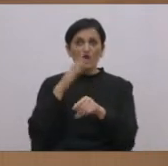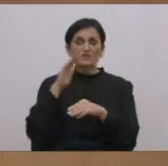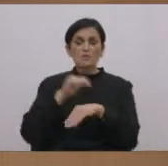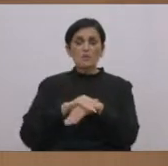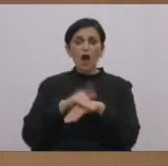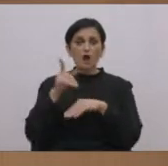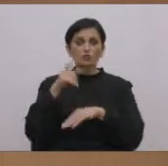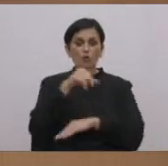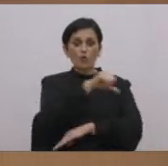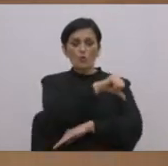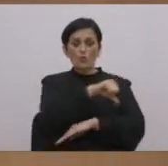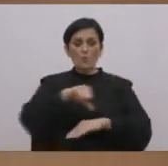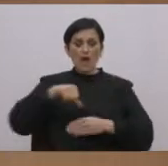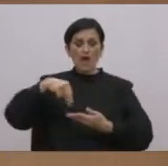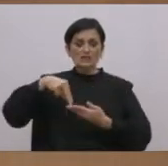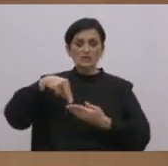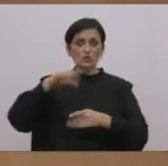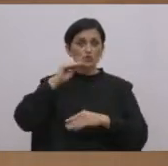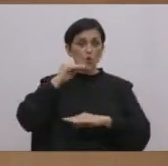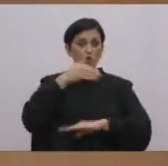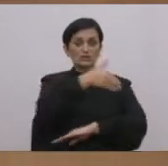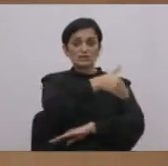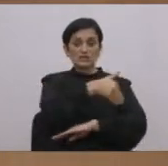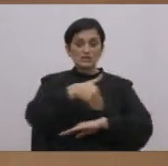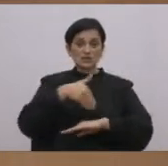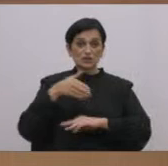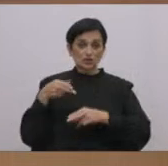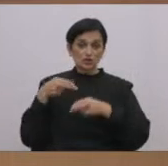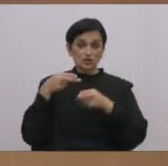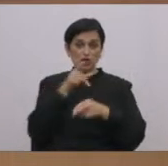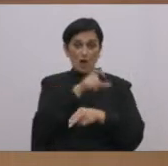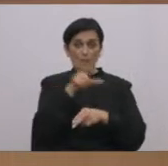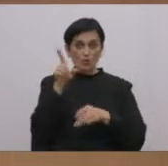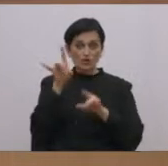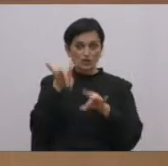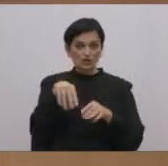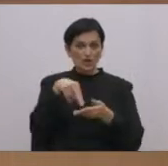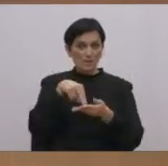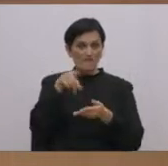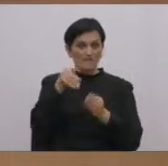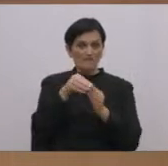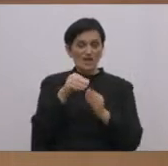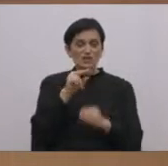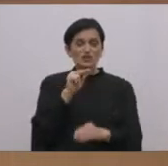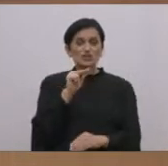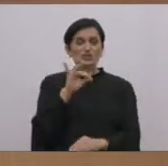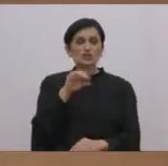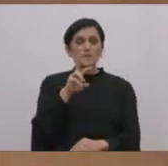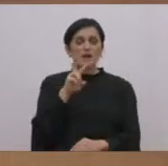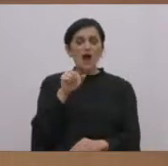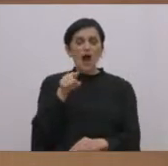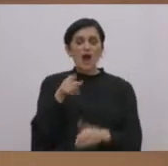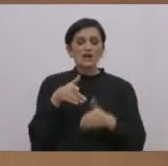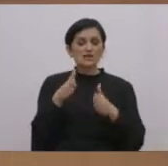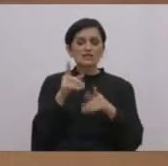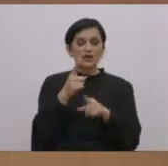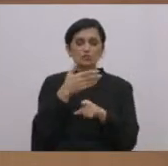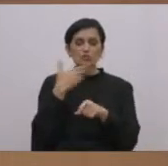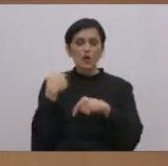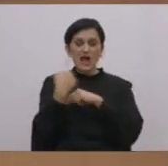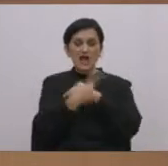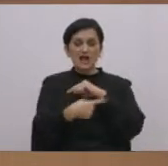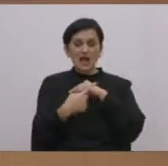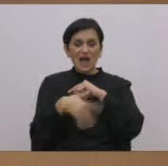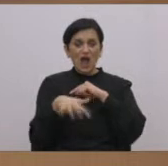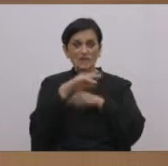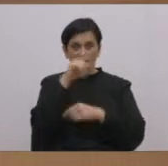ფაქტობრივად, იმიტომ რომ საზღვარი, როდესაც მესაზღვრები ჩამოდიან, ის კაცი იქრჩება და ჭიმღაში რატომ არ არის ამდენი ხანი გზა, თუ მეტყვით, ხევსურეთის საკითხი მე